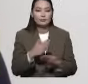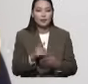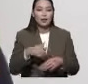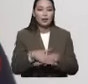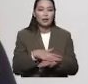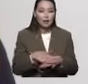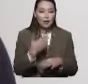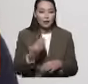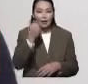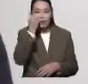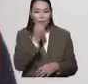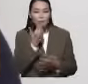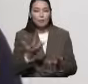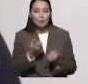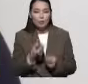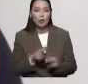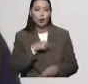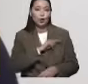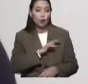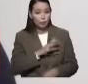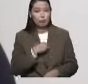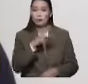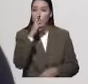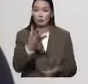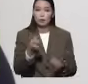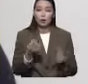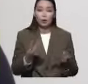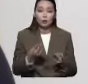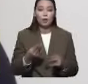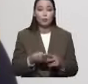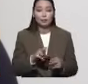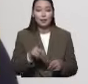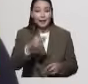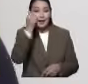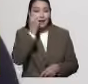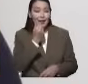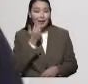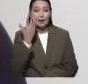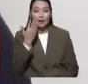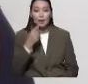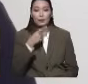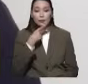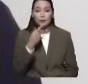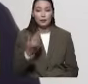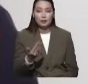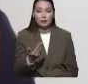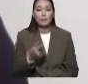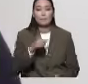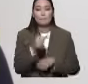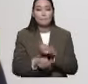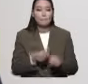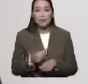Айлық алған кезде мен бұл жұмыс істедім, но мен ақым, мен бұны алуым керек еді. Бірақ рахмет айтылған кезде біз одан материалдық